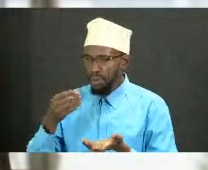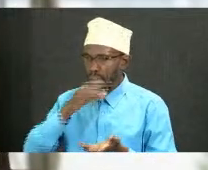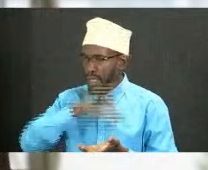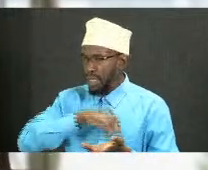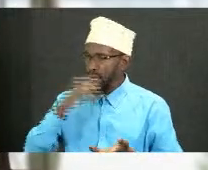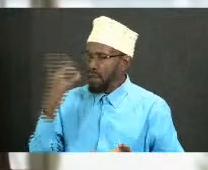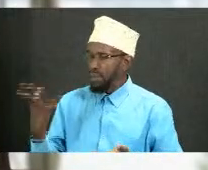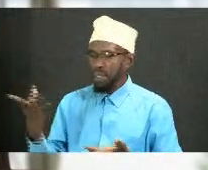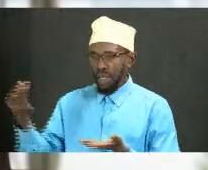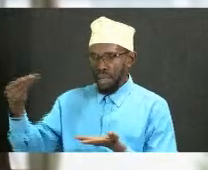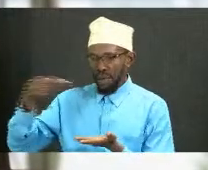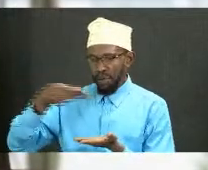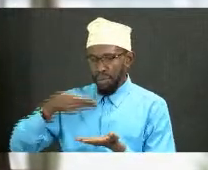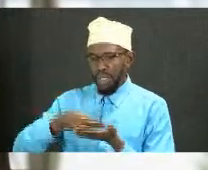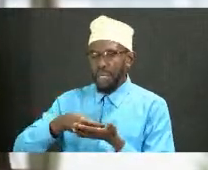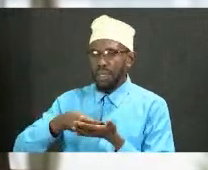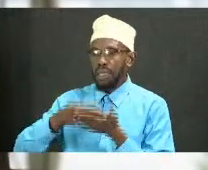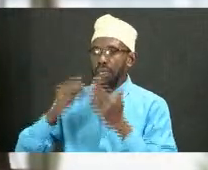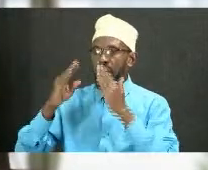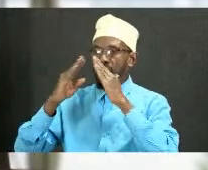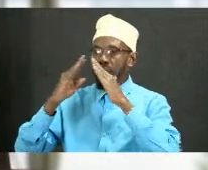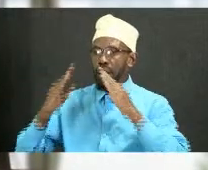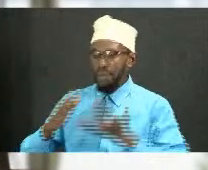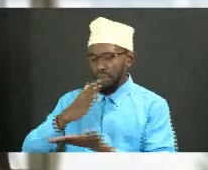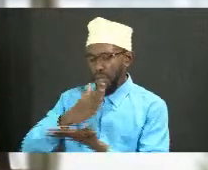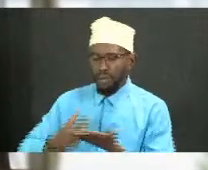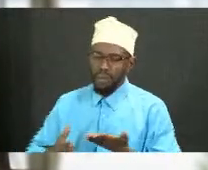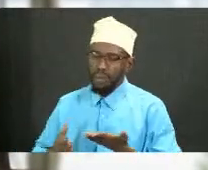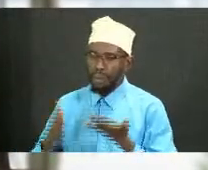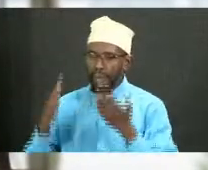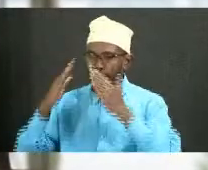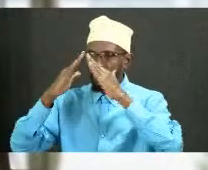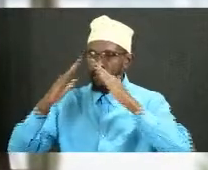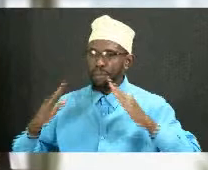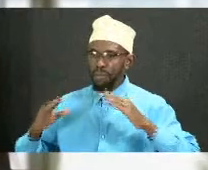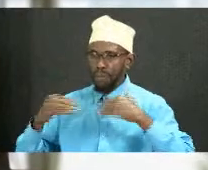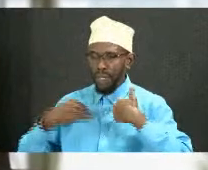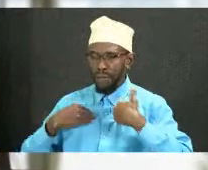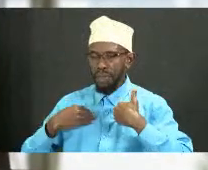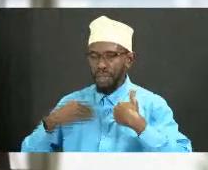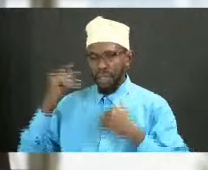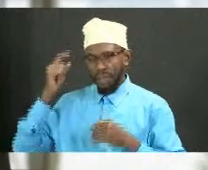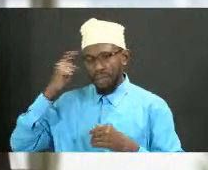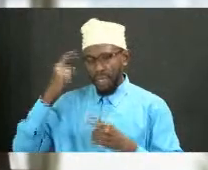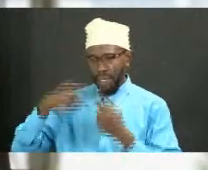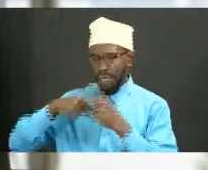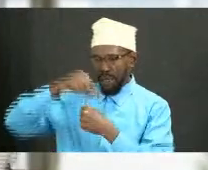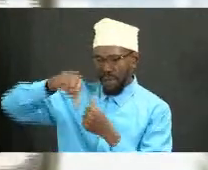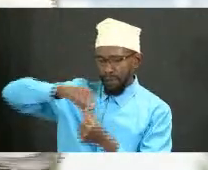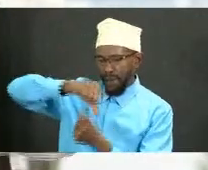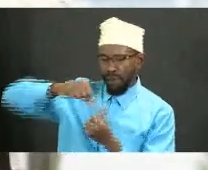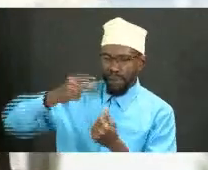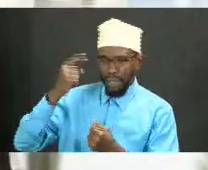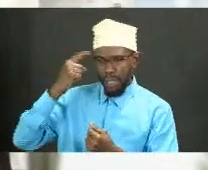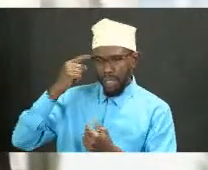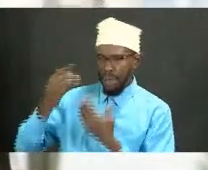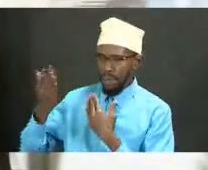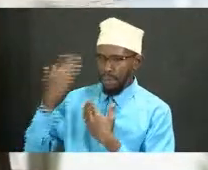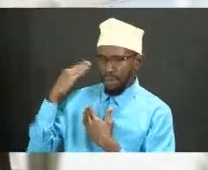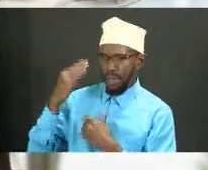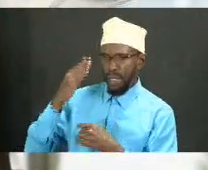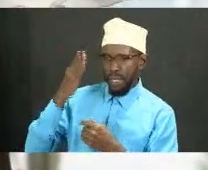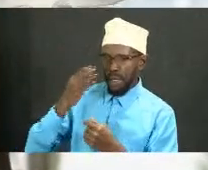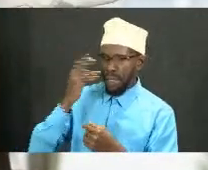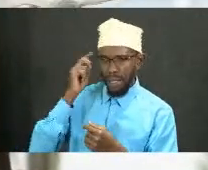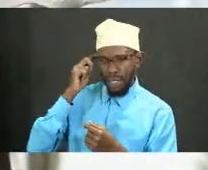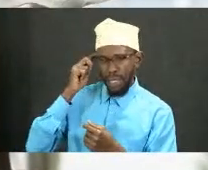pengine hata vinaweza kununua yani nusu ya ile nyumba, yani takriban. Haya ni mambo ambayo lazima tuweze kujirudi nyuma, tuangalie mustawa wa